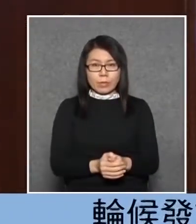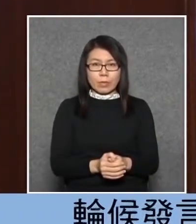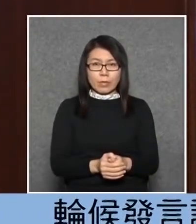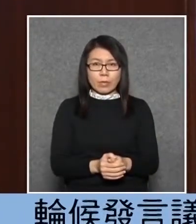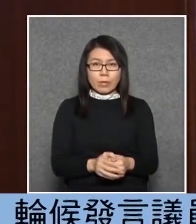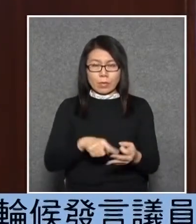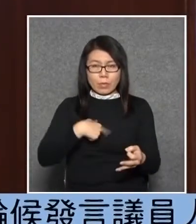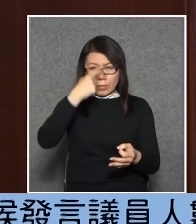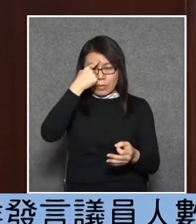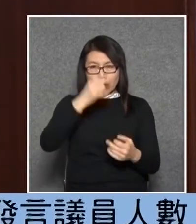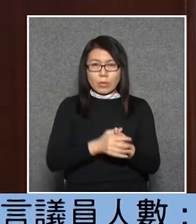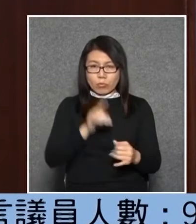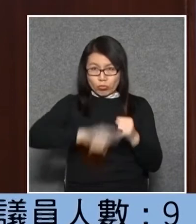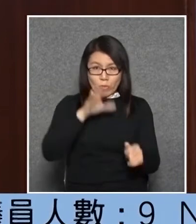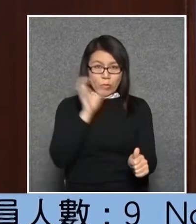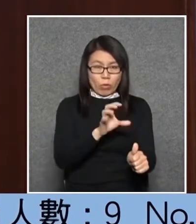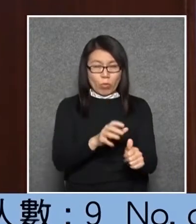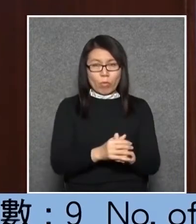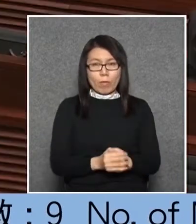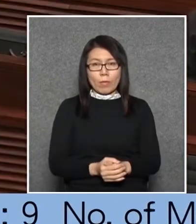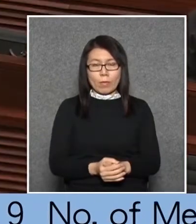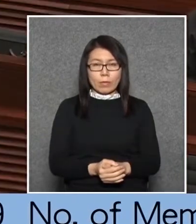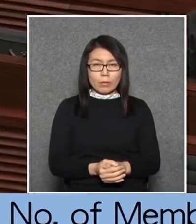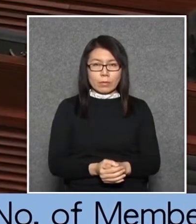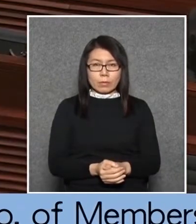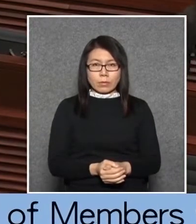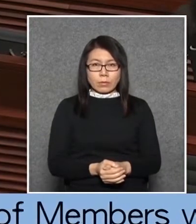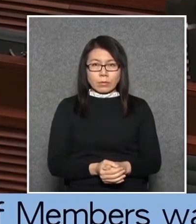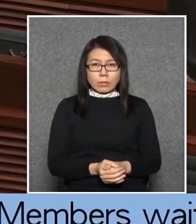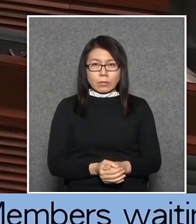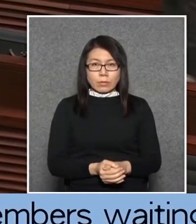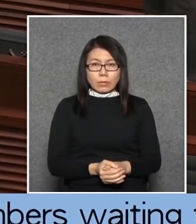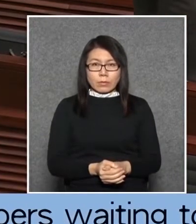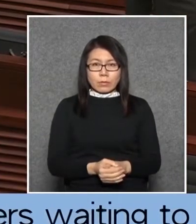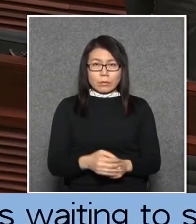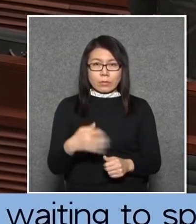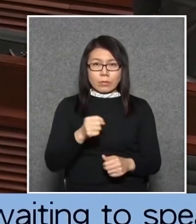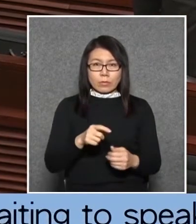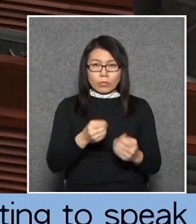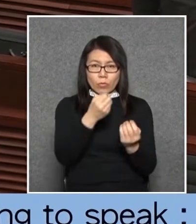梁国雄议员，呢个最后警告。